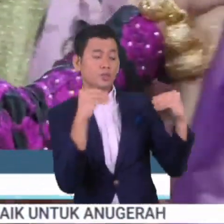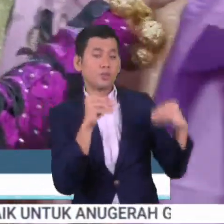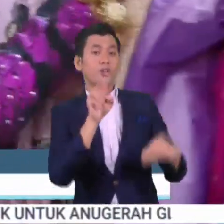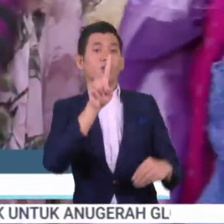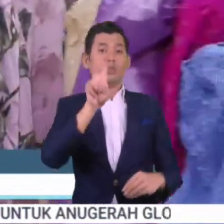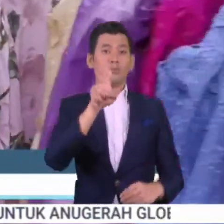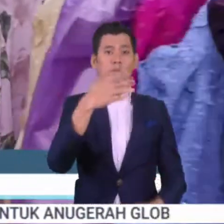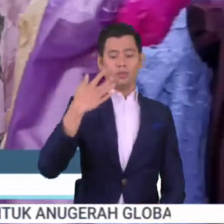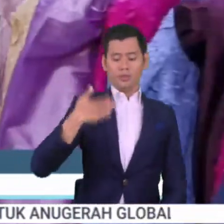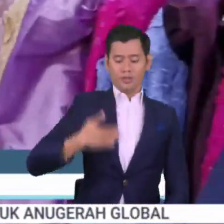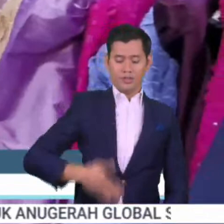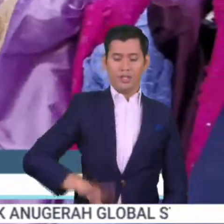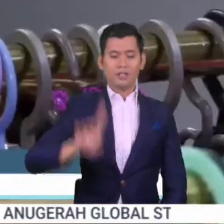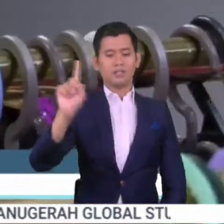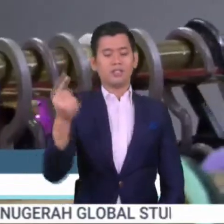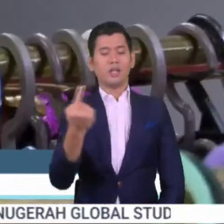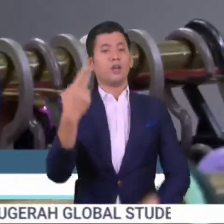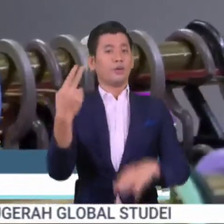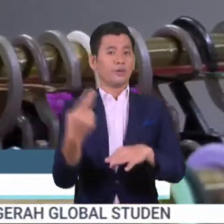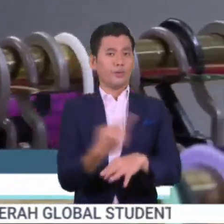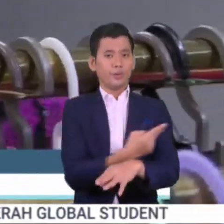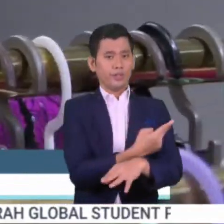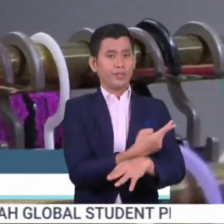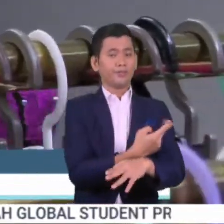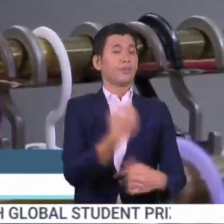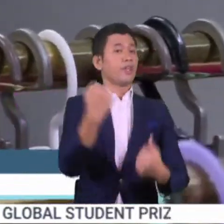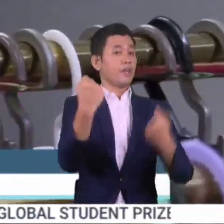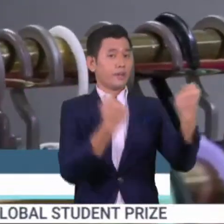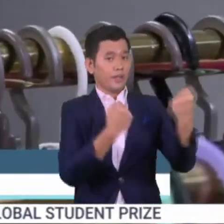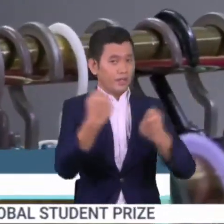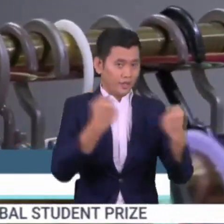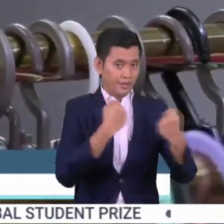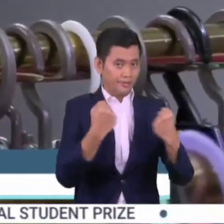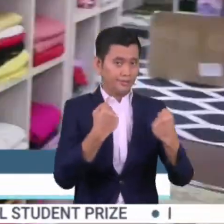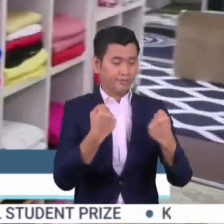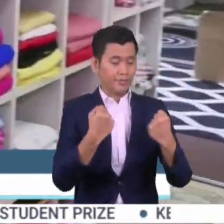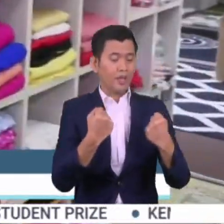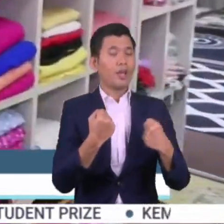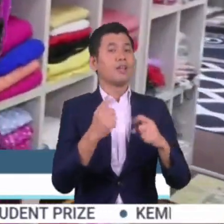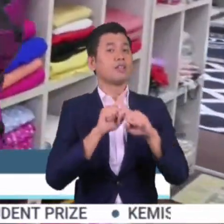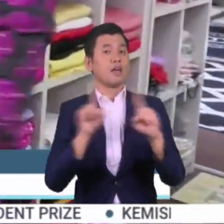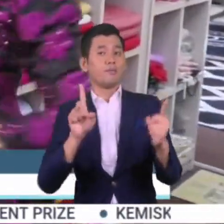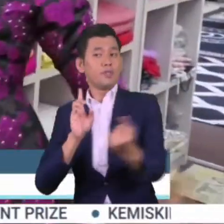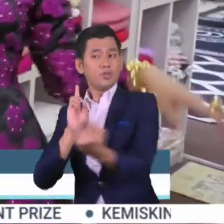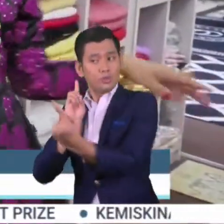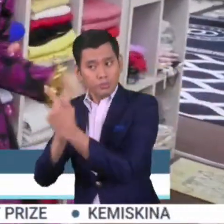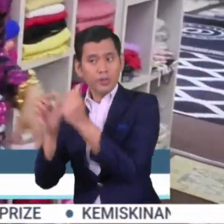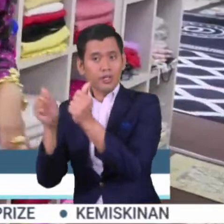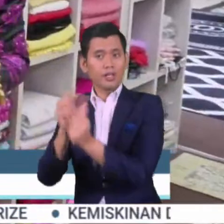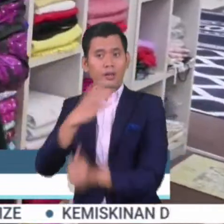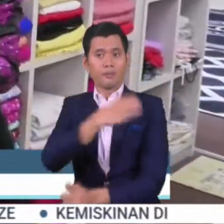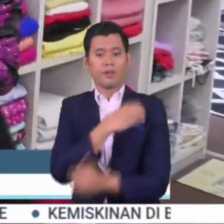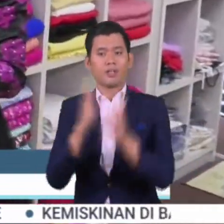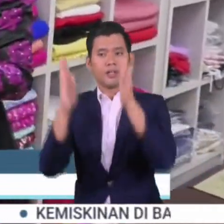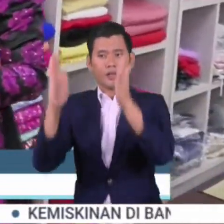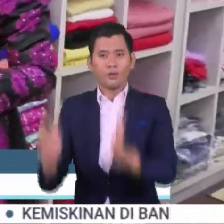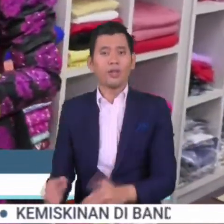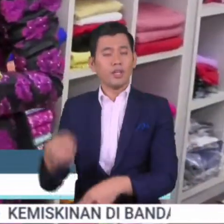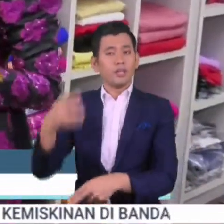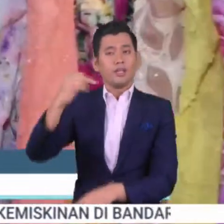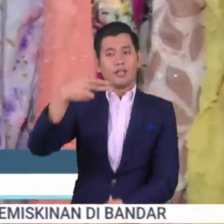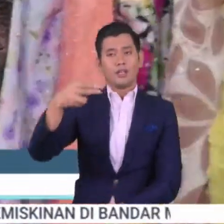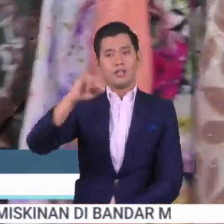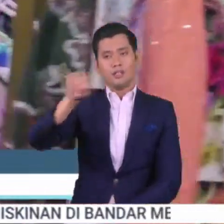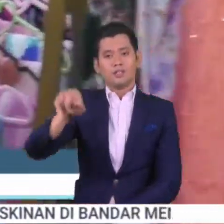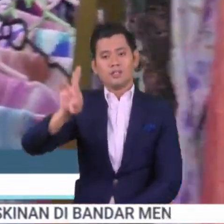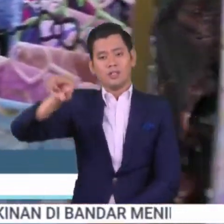saja menggunakan but kereta. Namun, pertemuan dengan pegawai dari Hijrah Selangor mengubah segala-galanya.